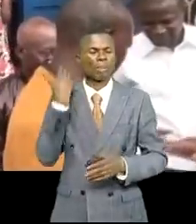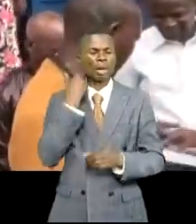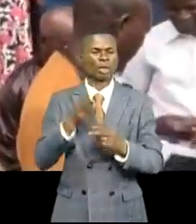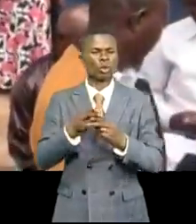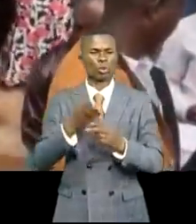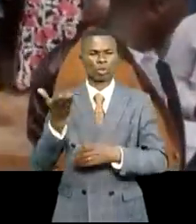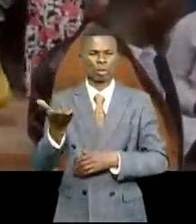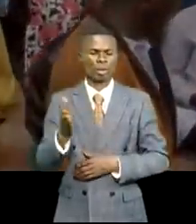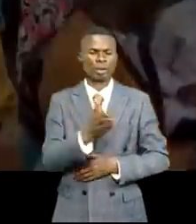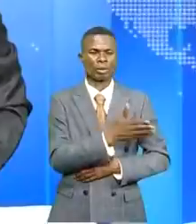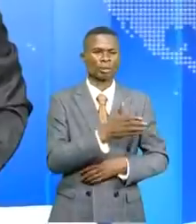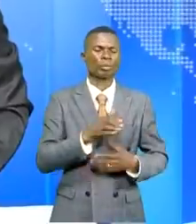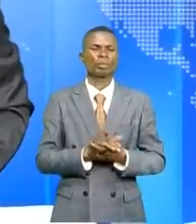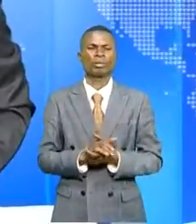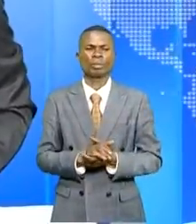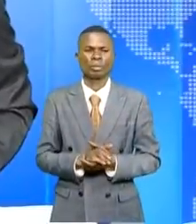maladie.